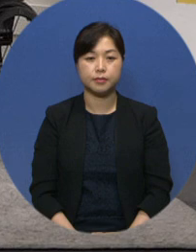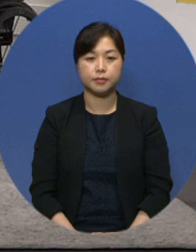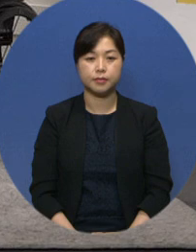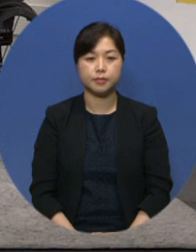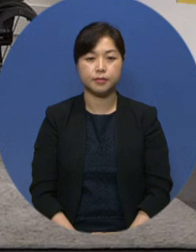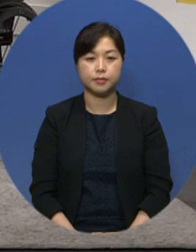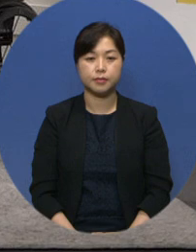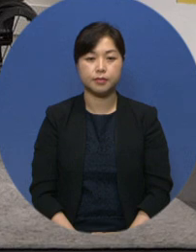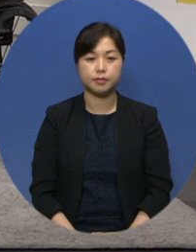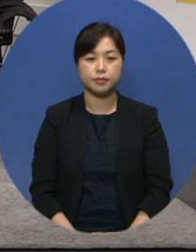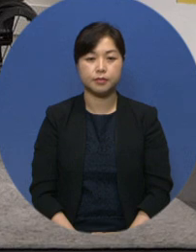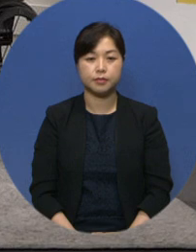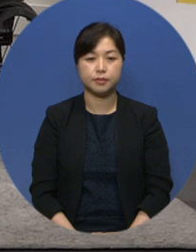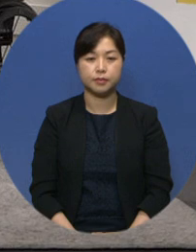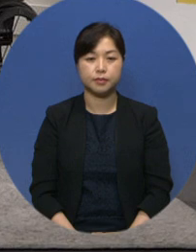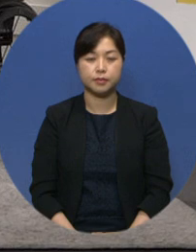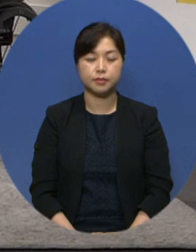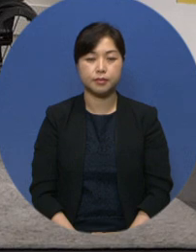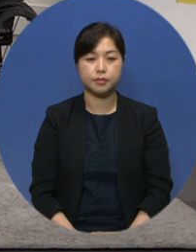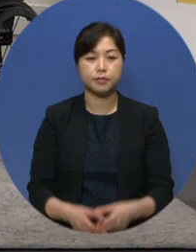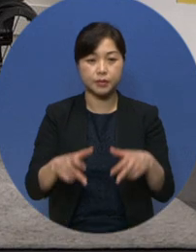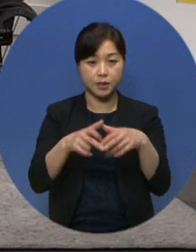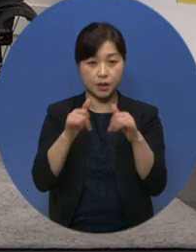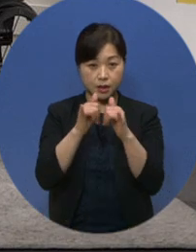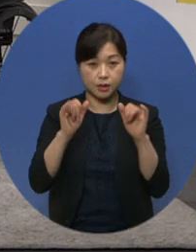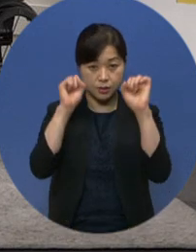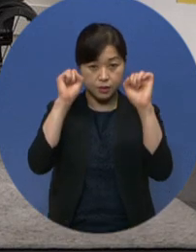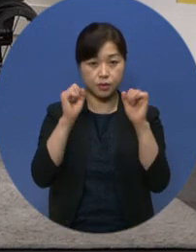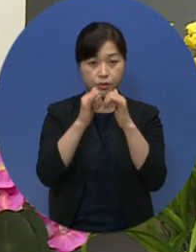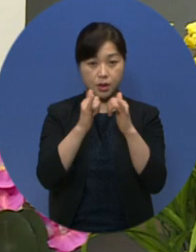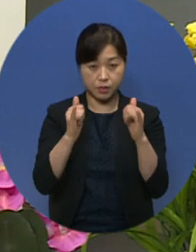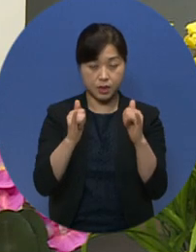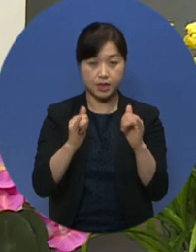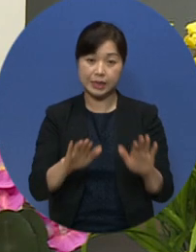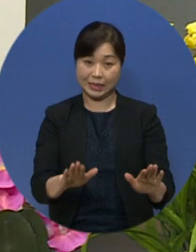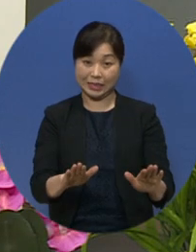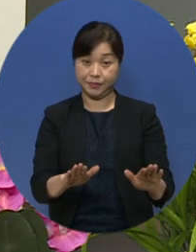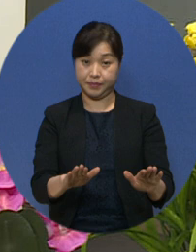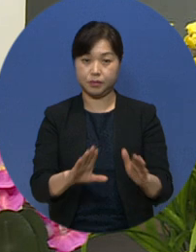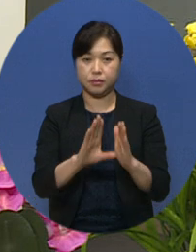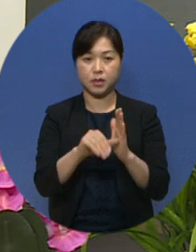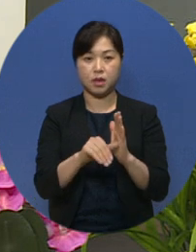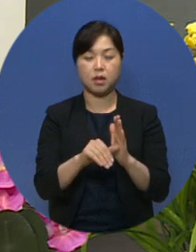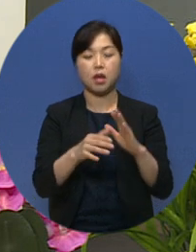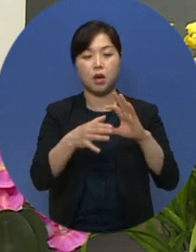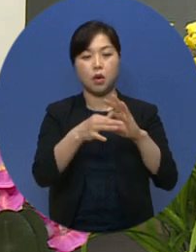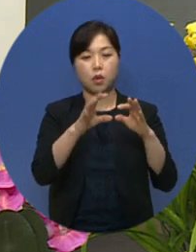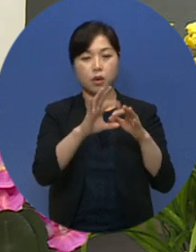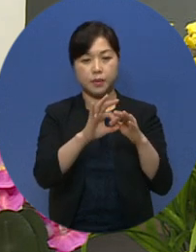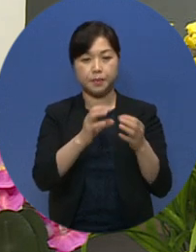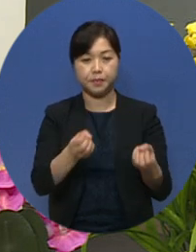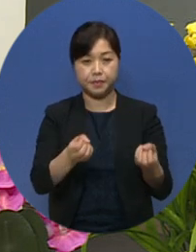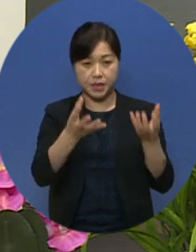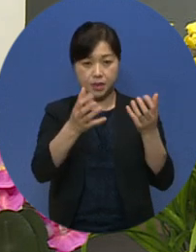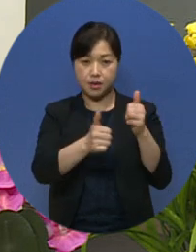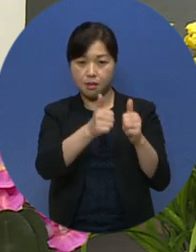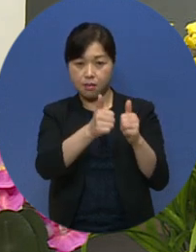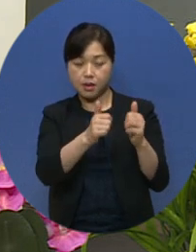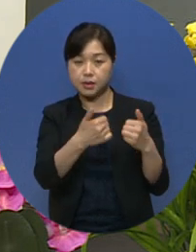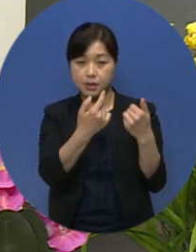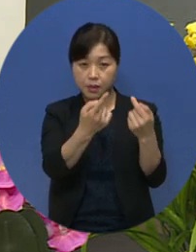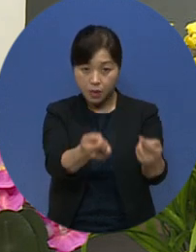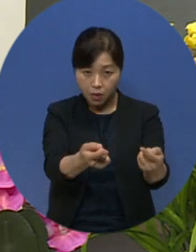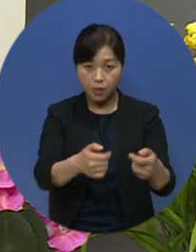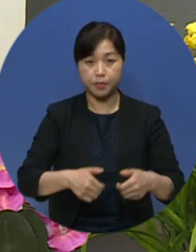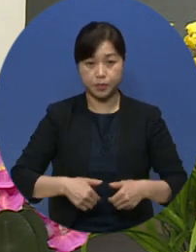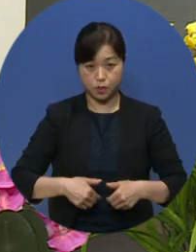장애인체육 인들이 금년 이 시기에 에 올림픽 경기에 참여를